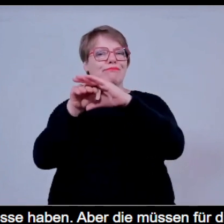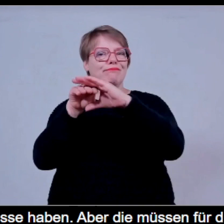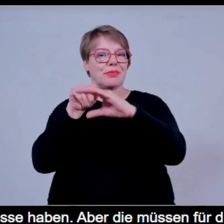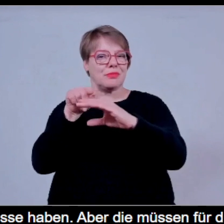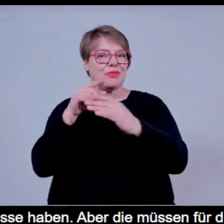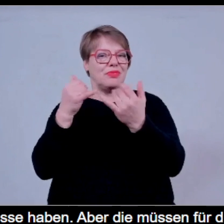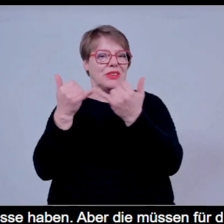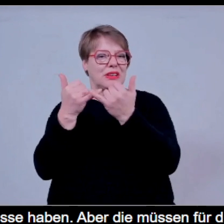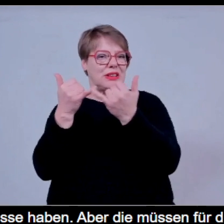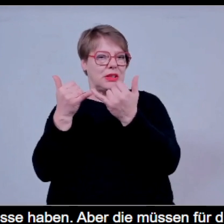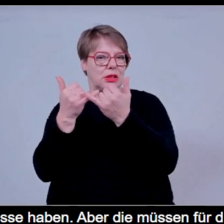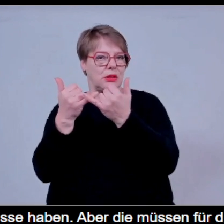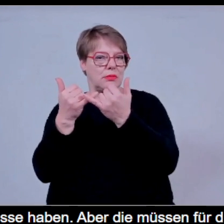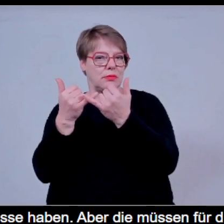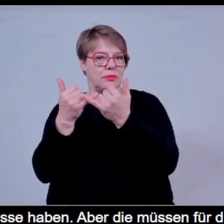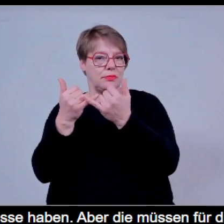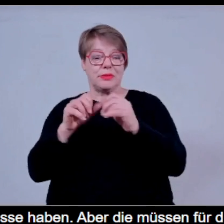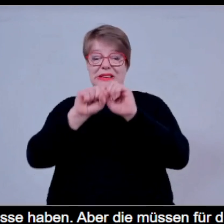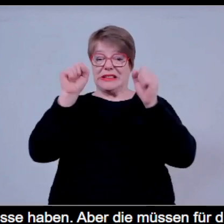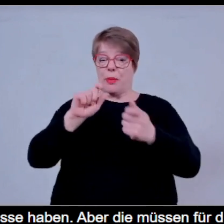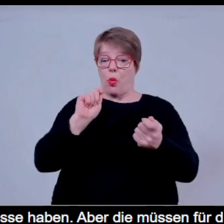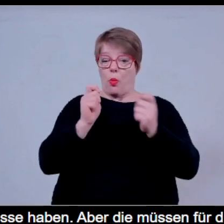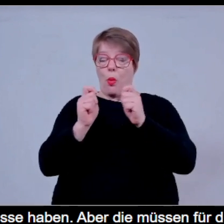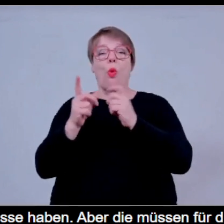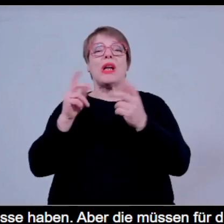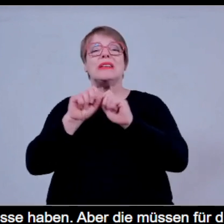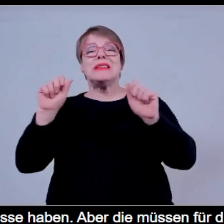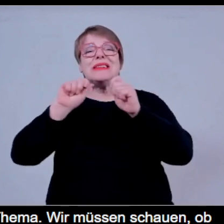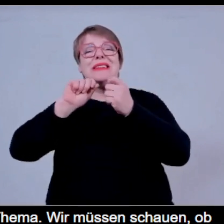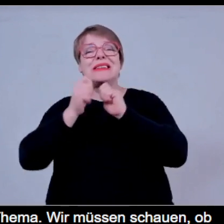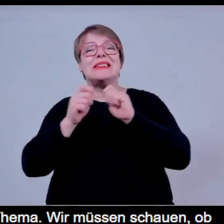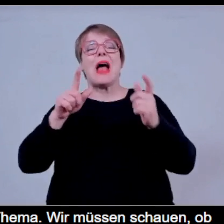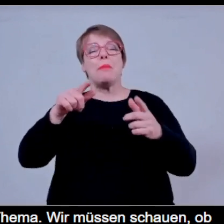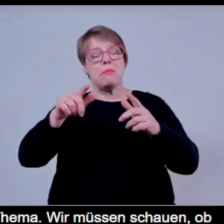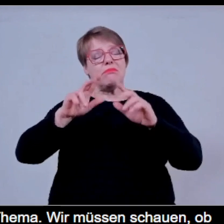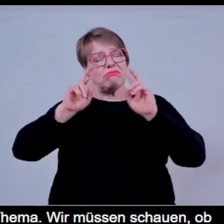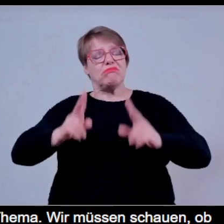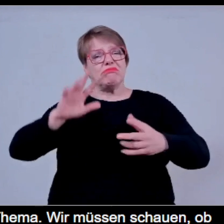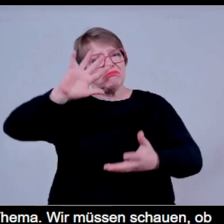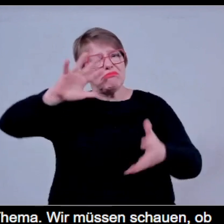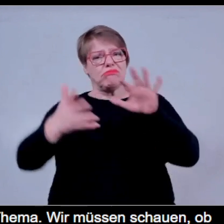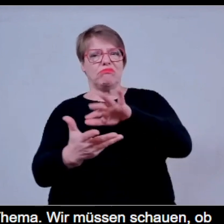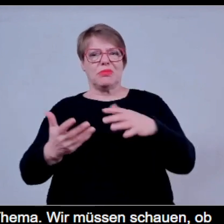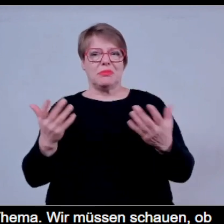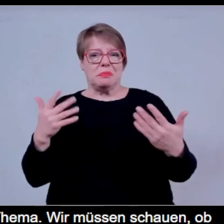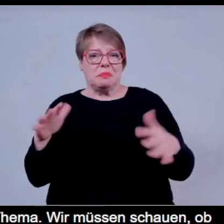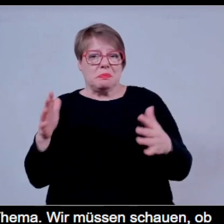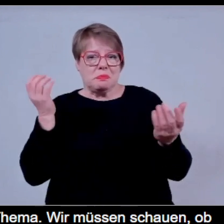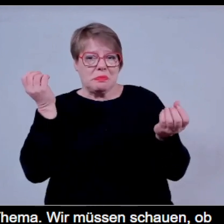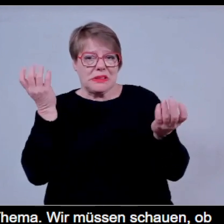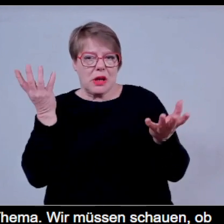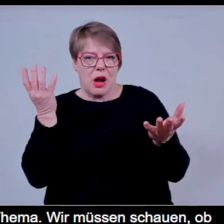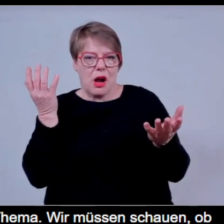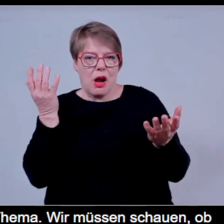wichtigsten ist, und dabei bleibe ich, dass wir das Personal stärken. Die Arbeitsbedingungen und auch die Strukturen für das Personal